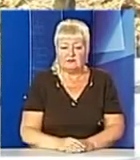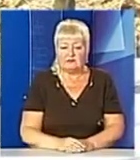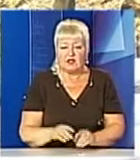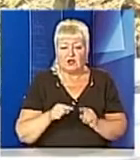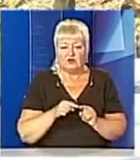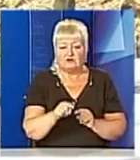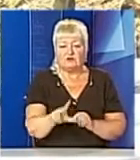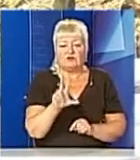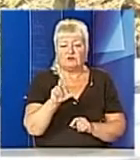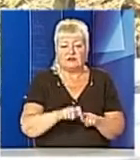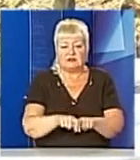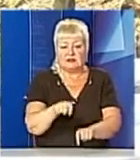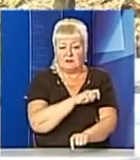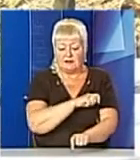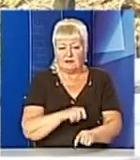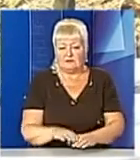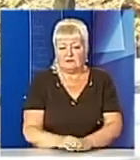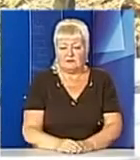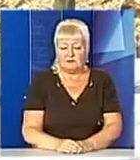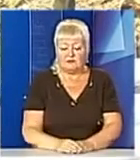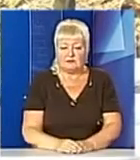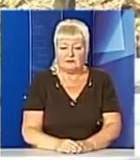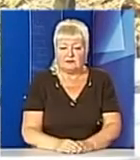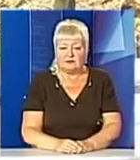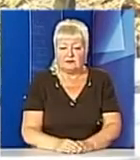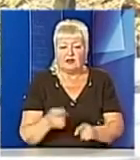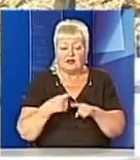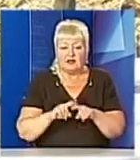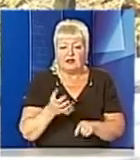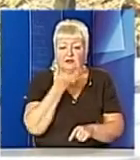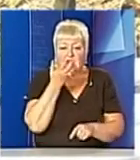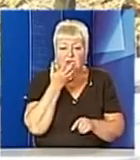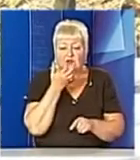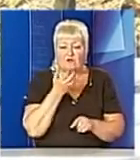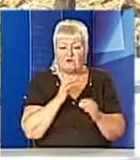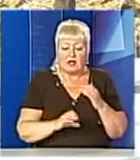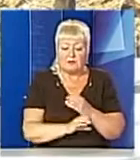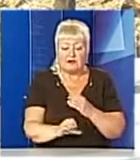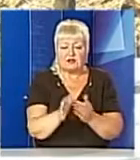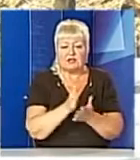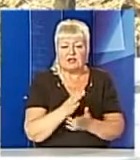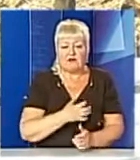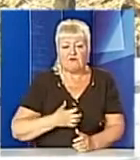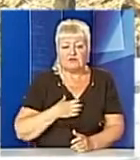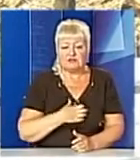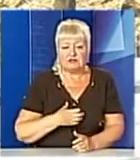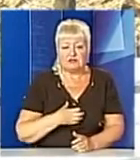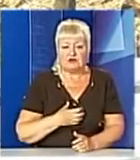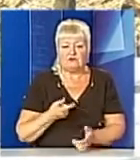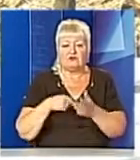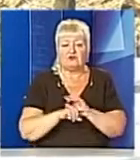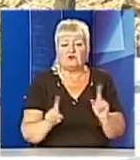Довжиною 300 метрів погонних. Дана теплова мережа є важливою для підприємства в тому плані,